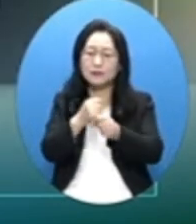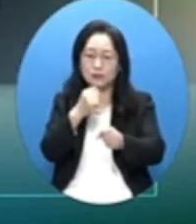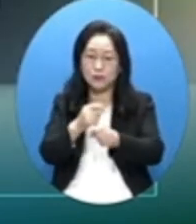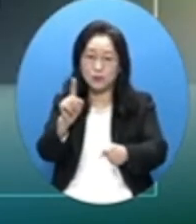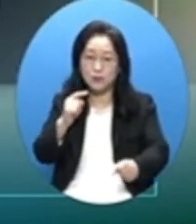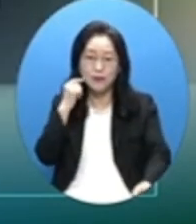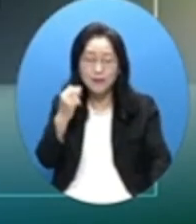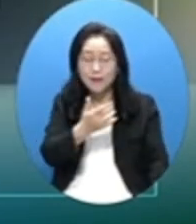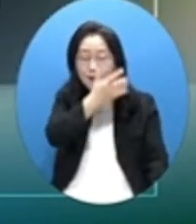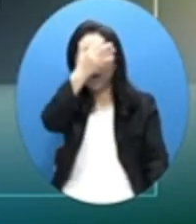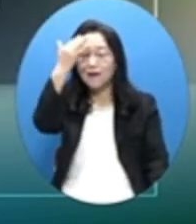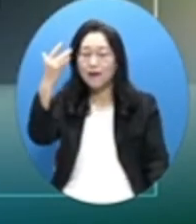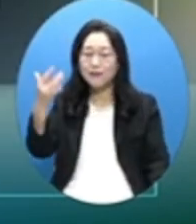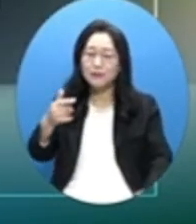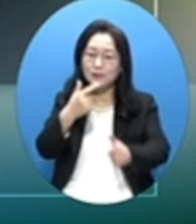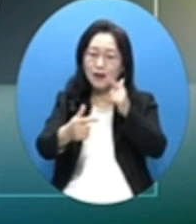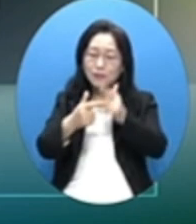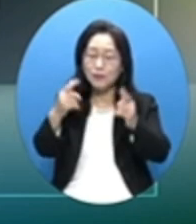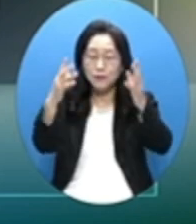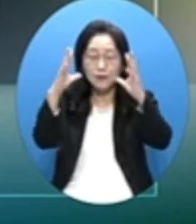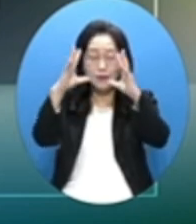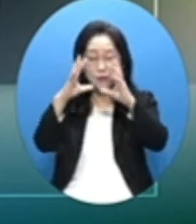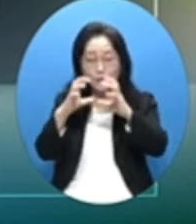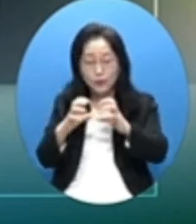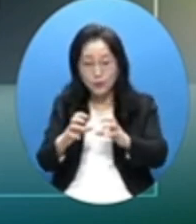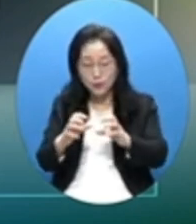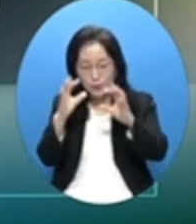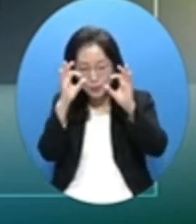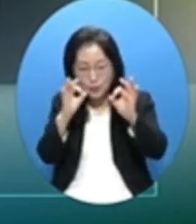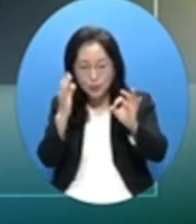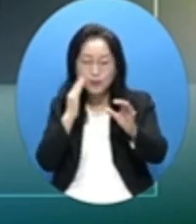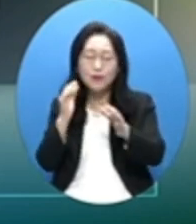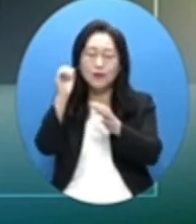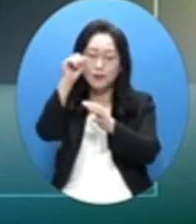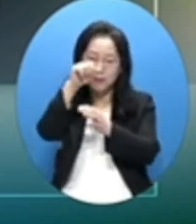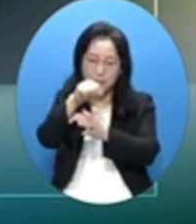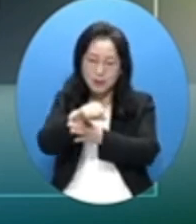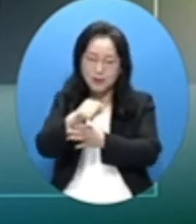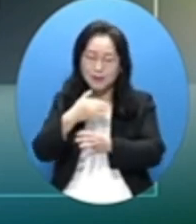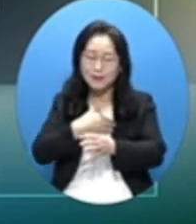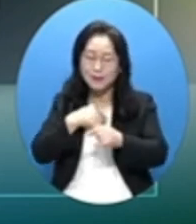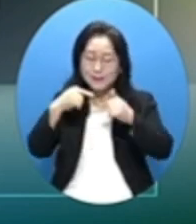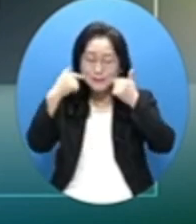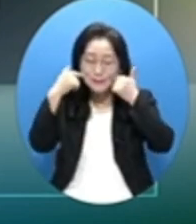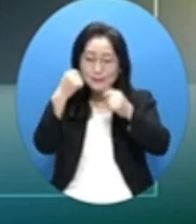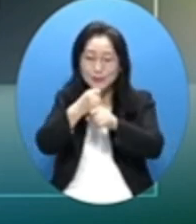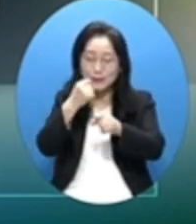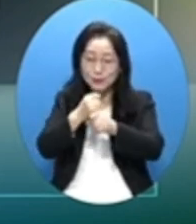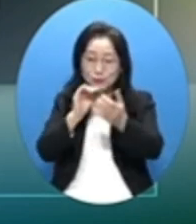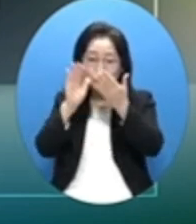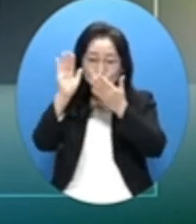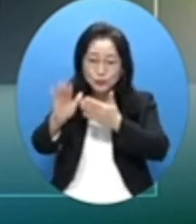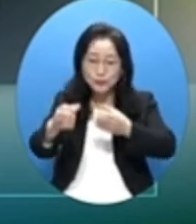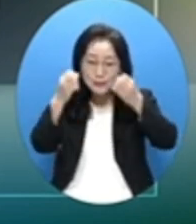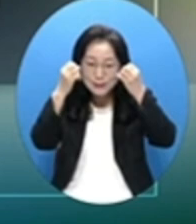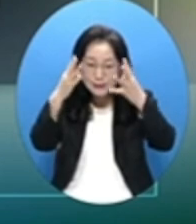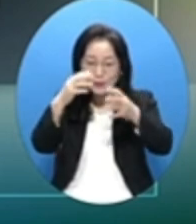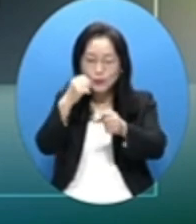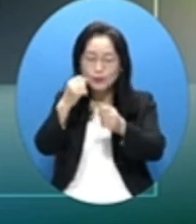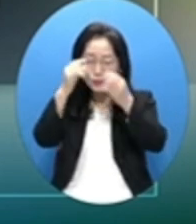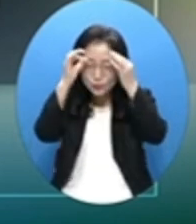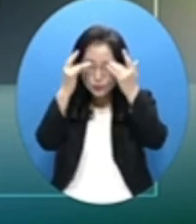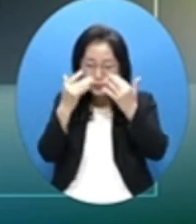나무의 꽃이 실 듦을 보시고 열매를 맺게 하신 당신은 나의 웃음을 만드신 후에 서로의 나의 눈물을 지어